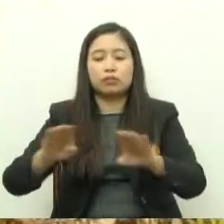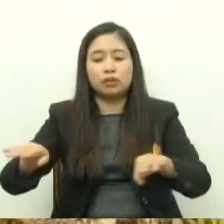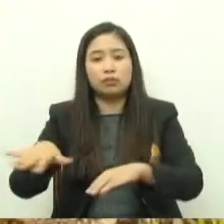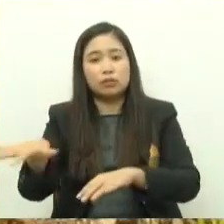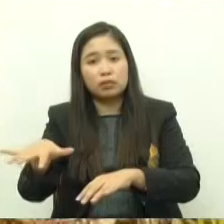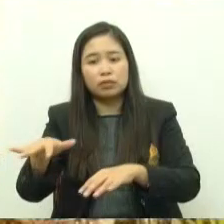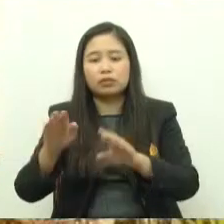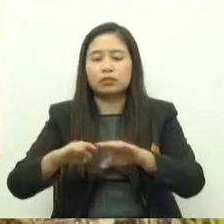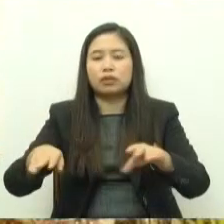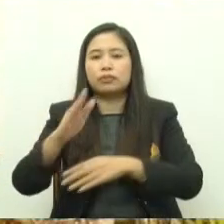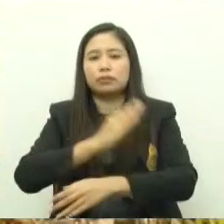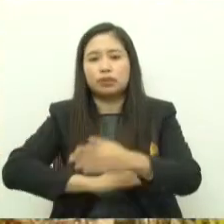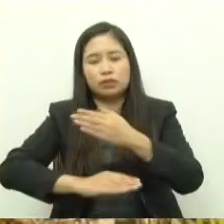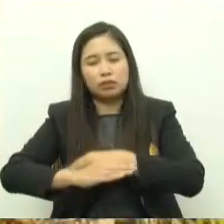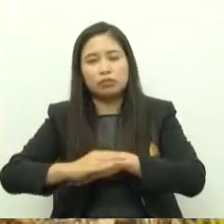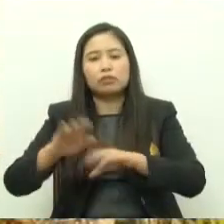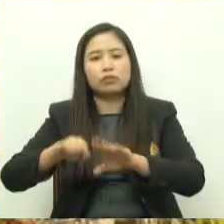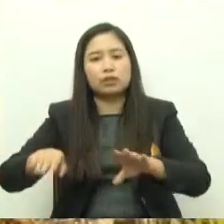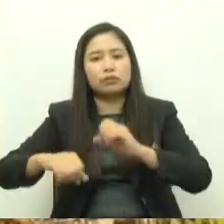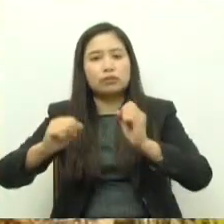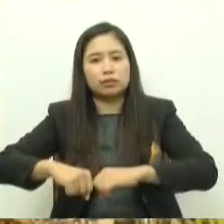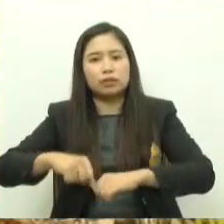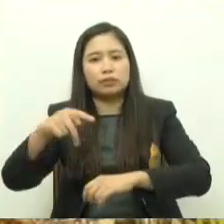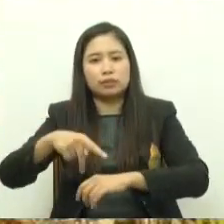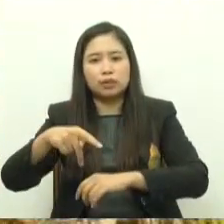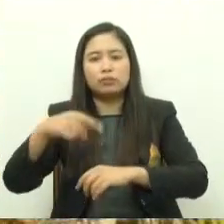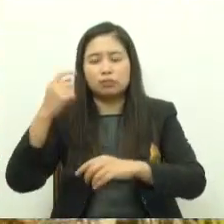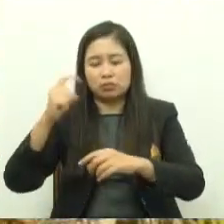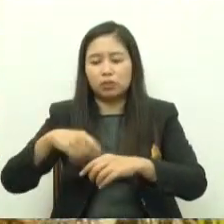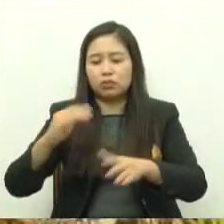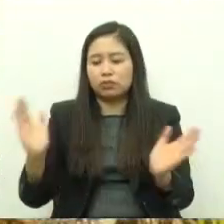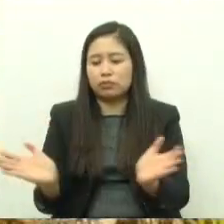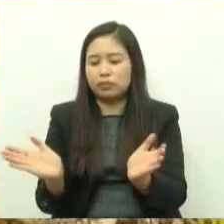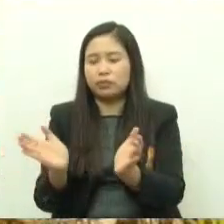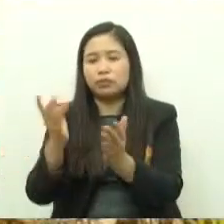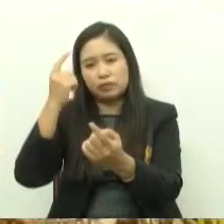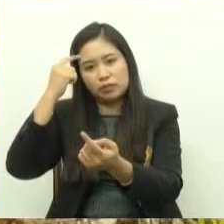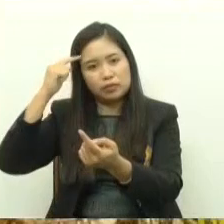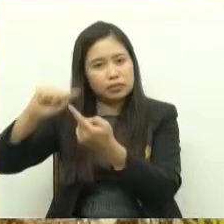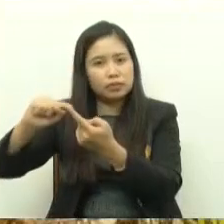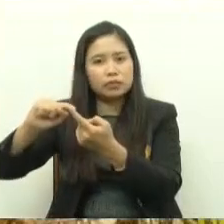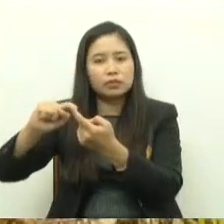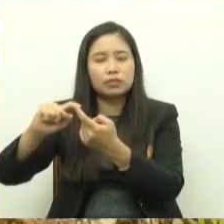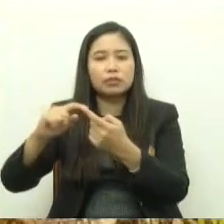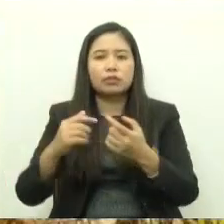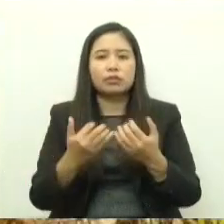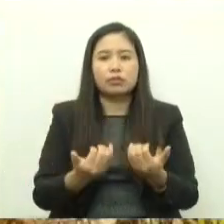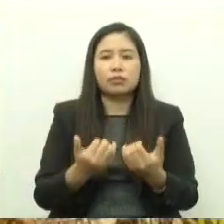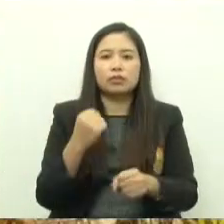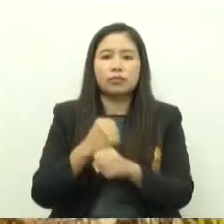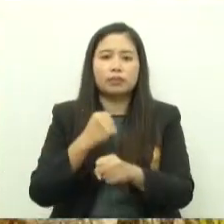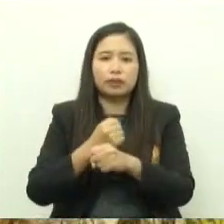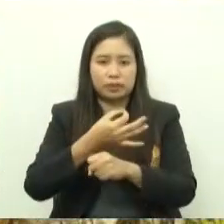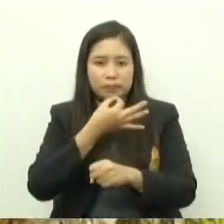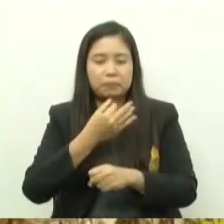ปกติหรือเด็กที่มีความสามารถพิเศษเขาต้องไปสู่เป้าหมายสุดท้ายคือการมีชีวิตที่ดีและก็มีงานทำแลก็พึ่ง